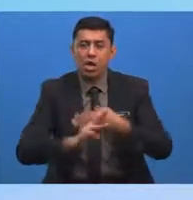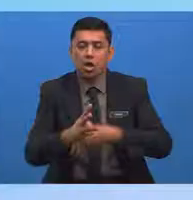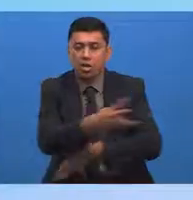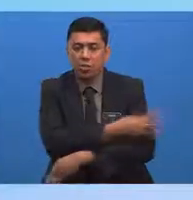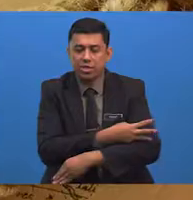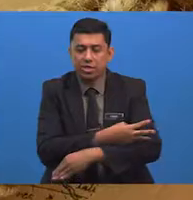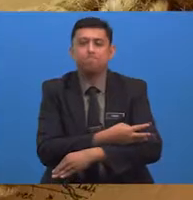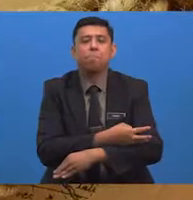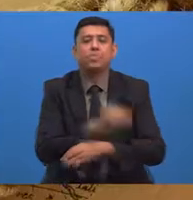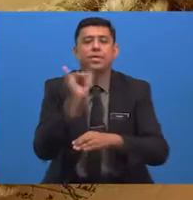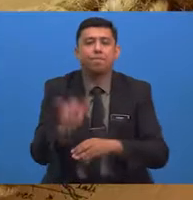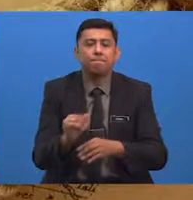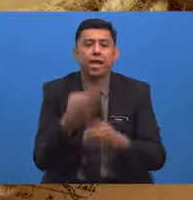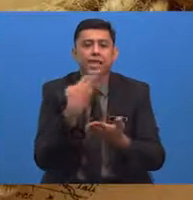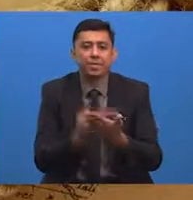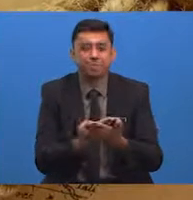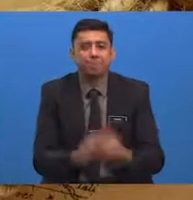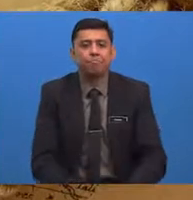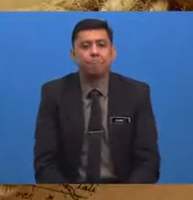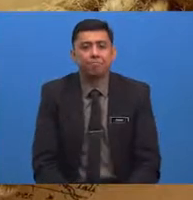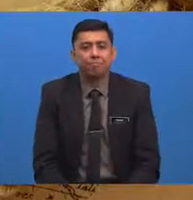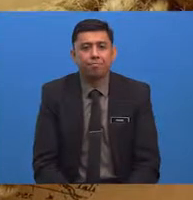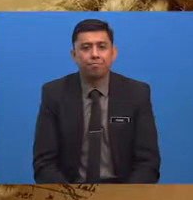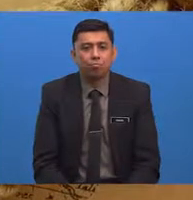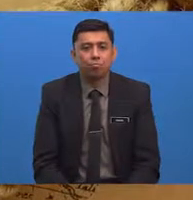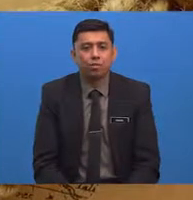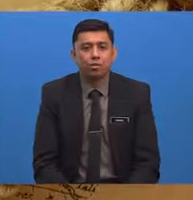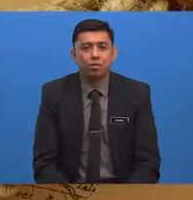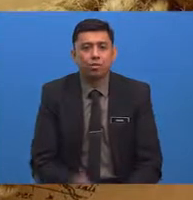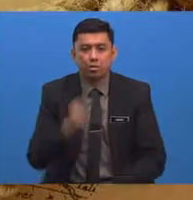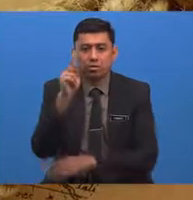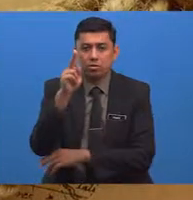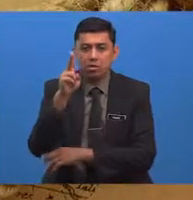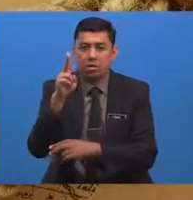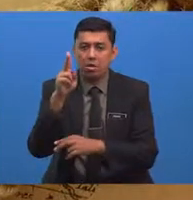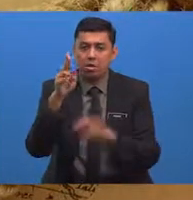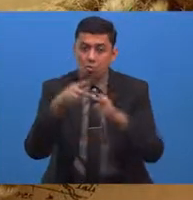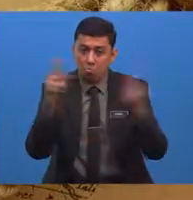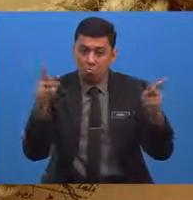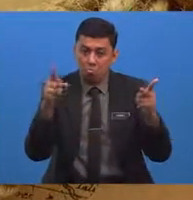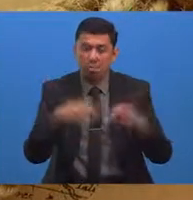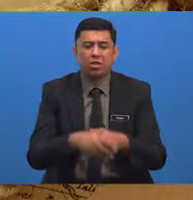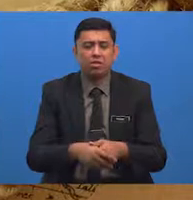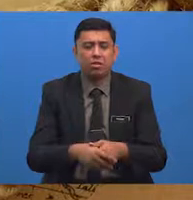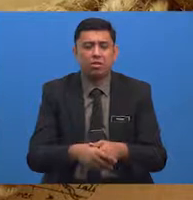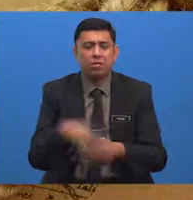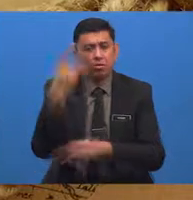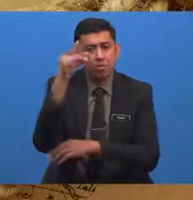strategik. Selepas Perang Beting Maru tamat, kubu di Sungai Sekerang dibina pada